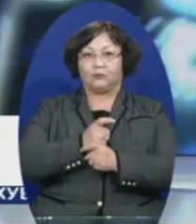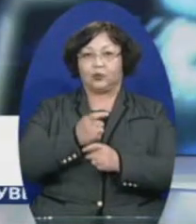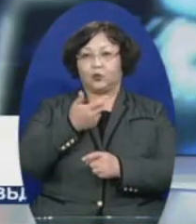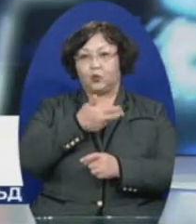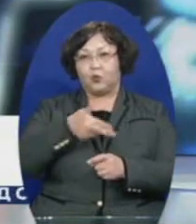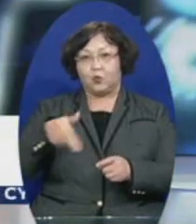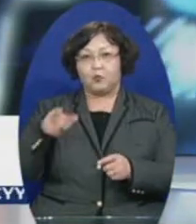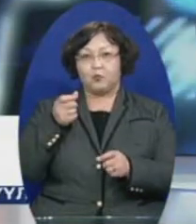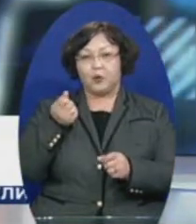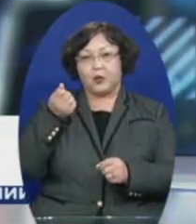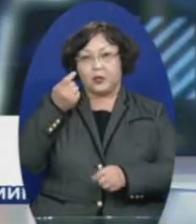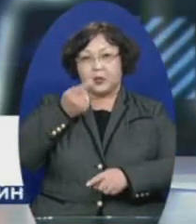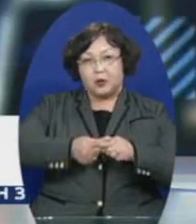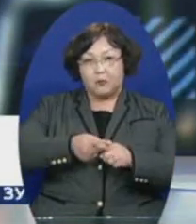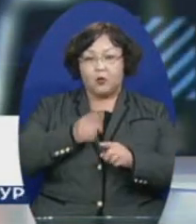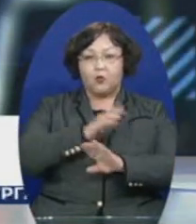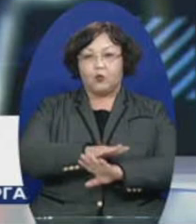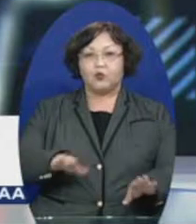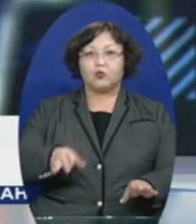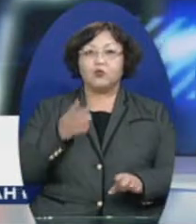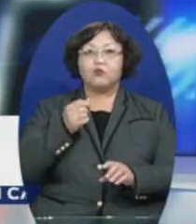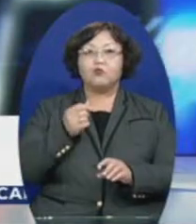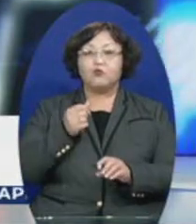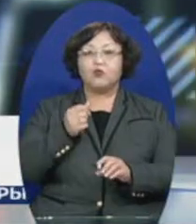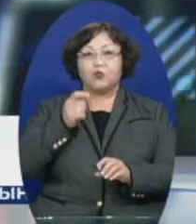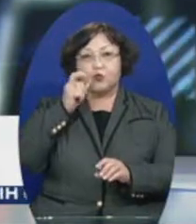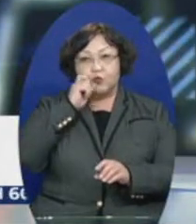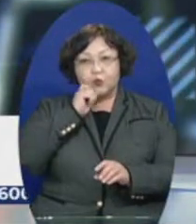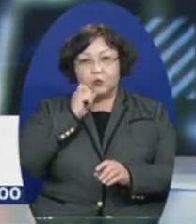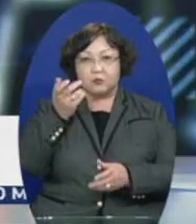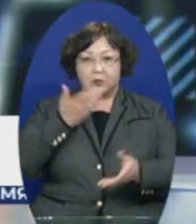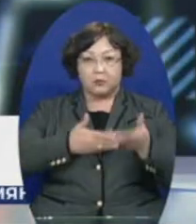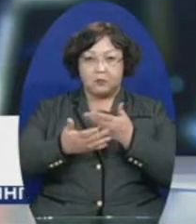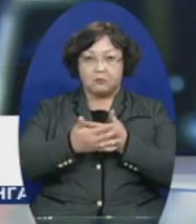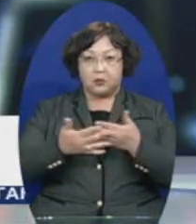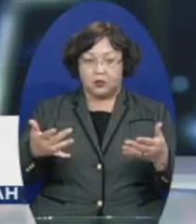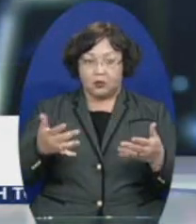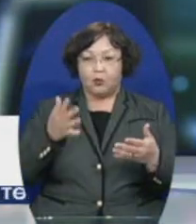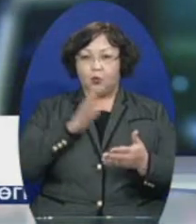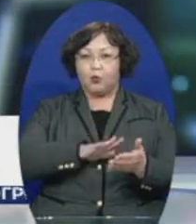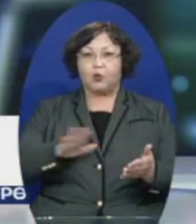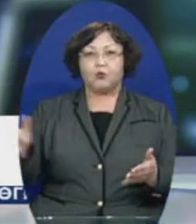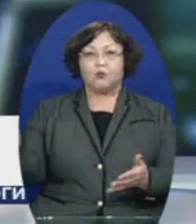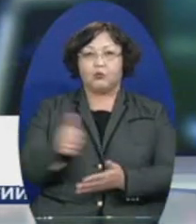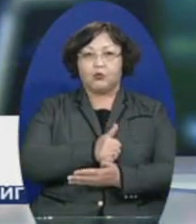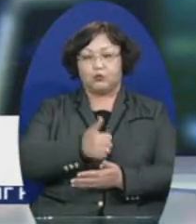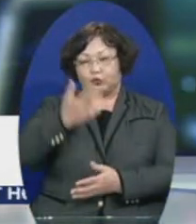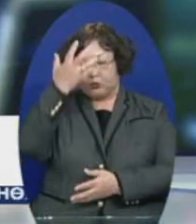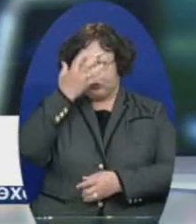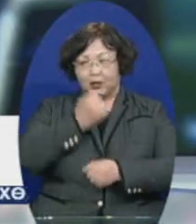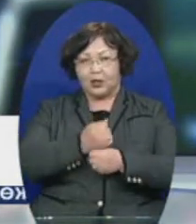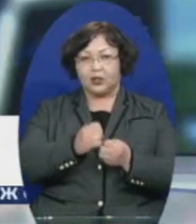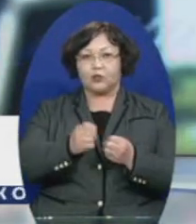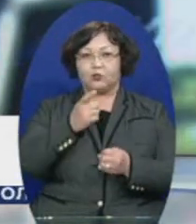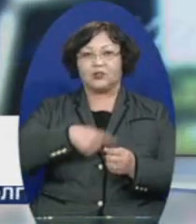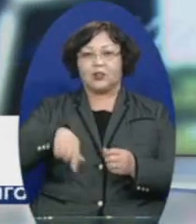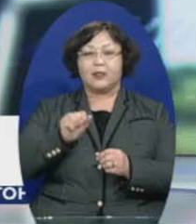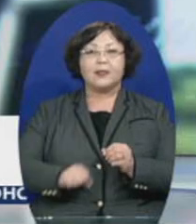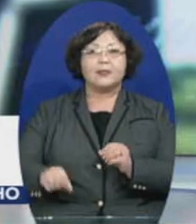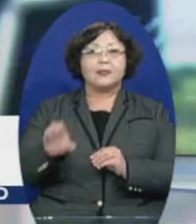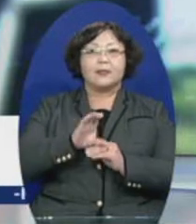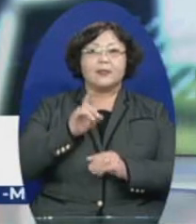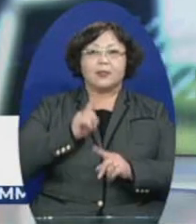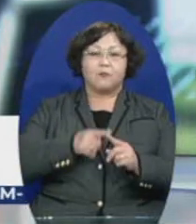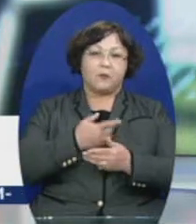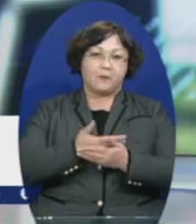тэтгэмж нэмэгдүүлэх, заман хүүхдийн мөнгөнд тэтгэмжийг хүсэлт гаргасан хүүхэд бүрд олгож төрийн албаагчдын цалинг нэмэхээр тусгасан юм. Иргэдийн бодит